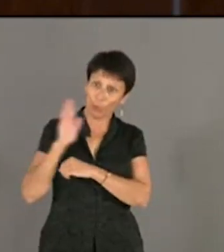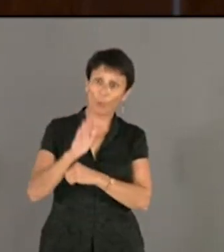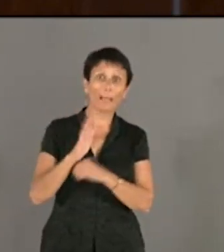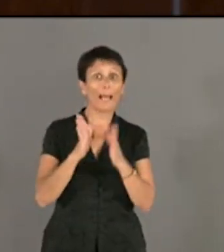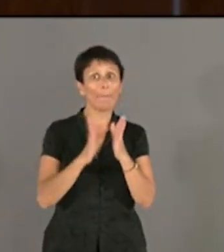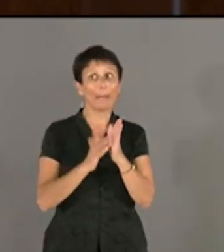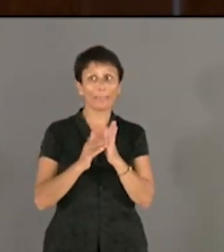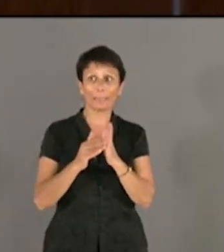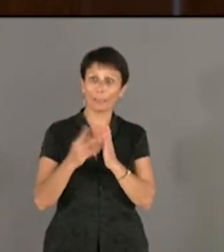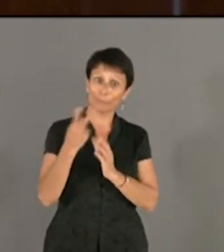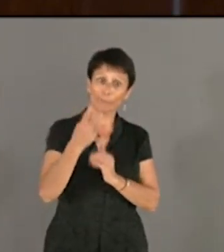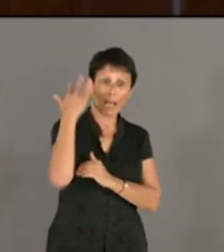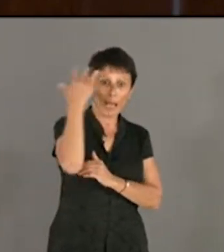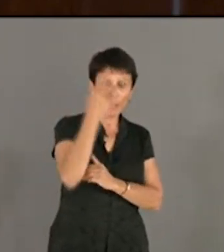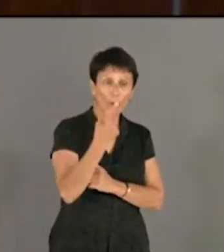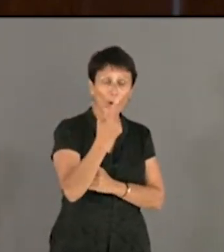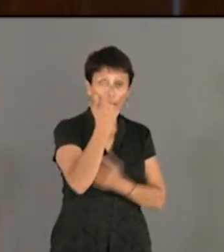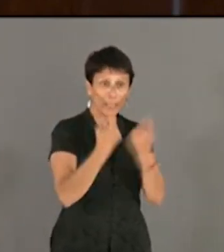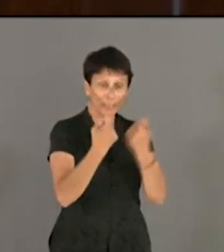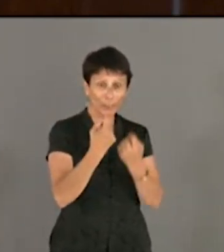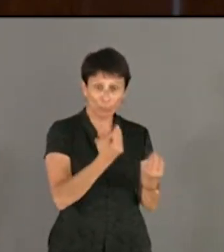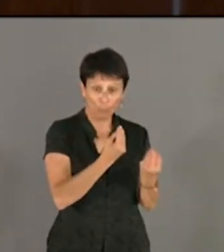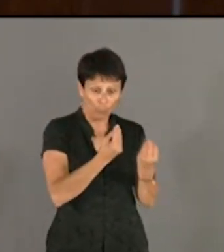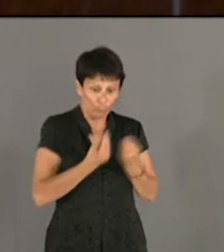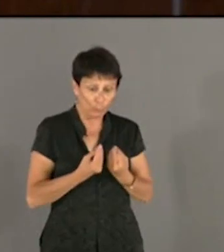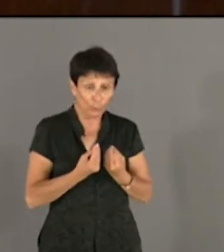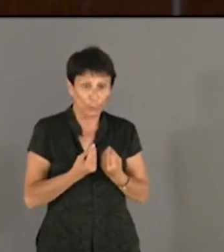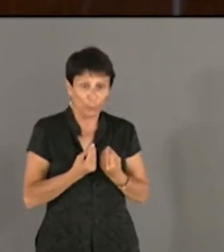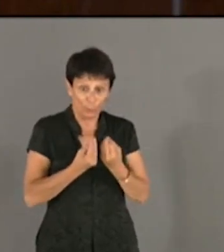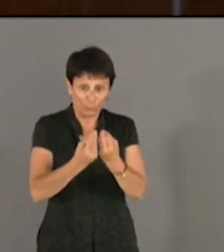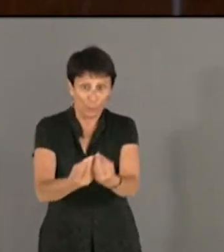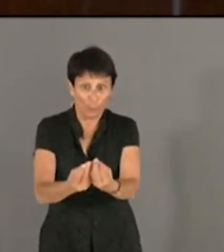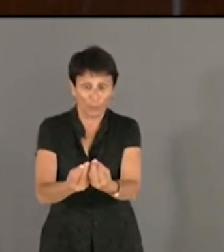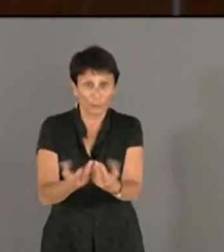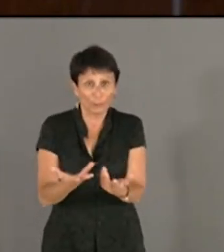leurs inquiétudes, leurs interrogations. Donc merci enfin, un jour, d'y répondre.